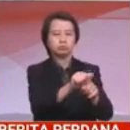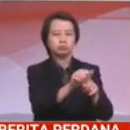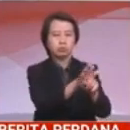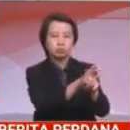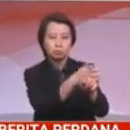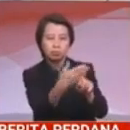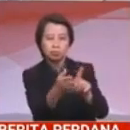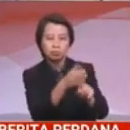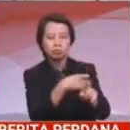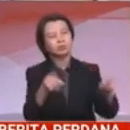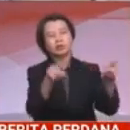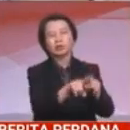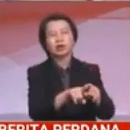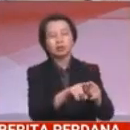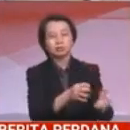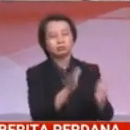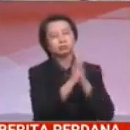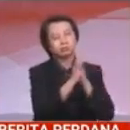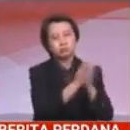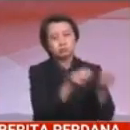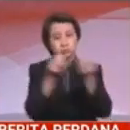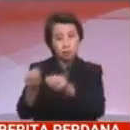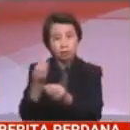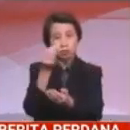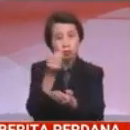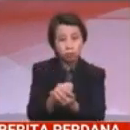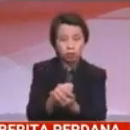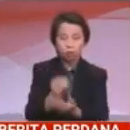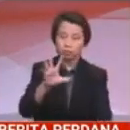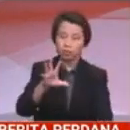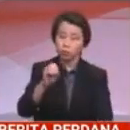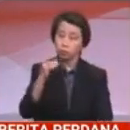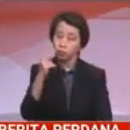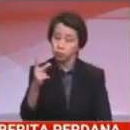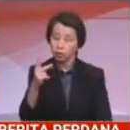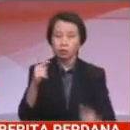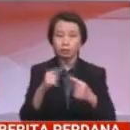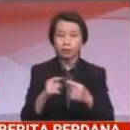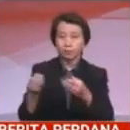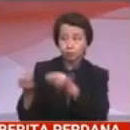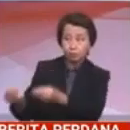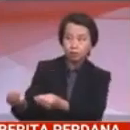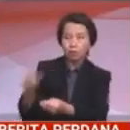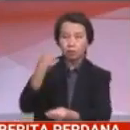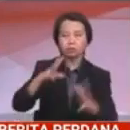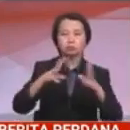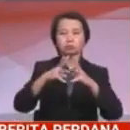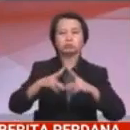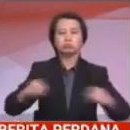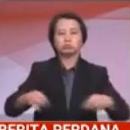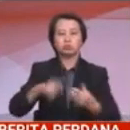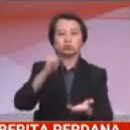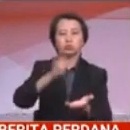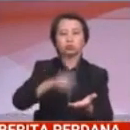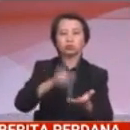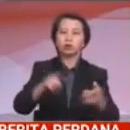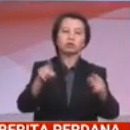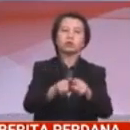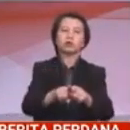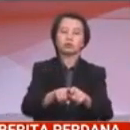memperdaya mangsa sama supaya menyerahkan wang tunai sebanyak RM50,000 kepadanya bagi penyelesaian hutang